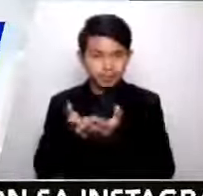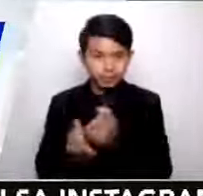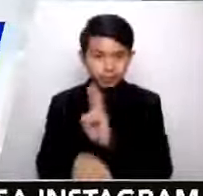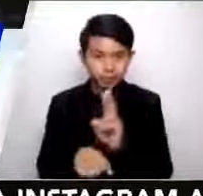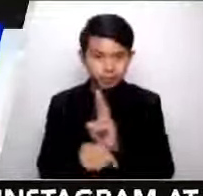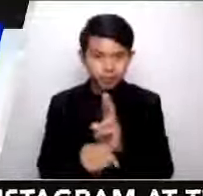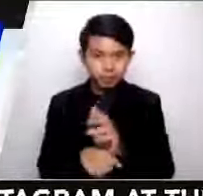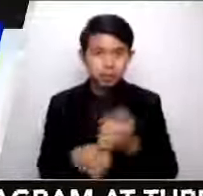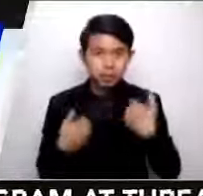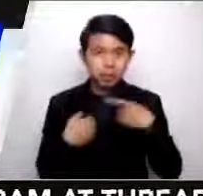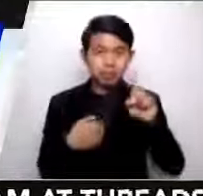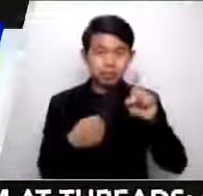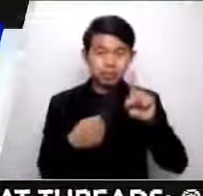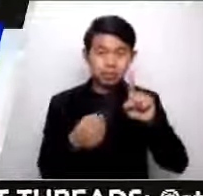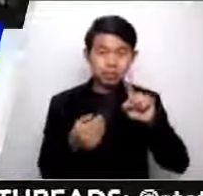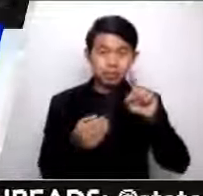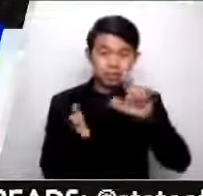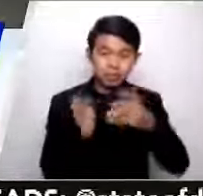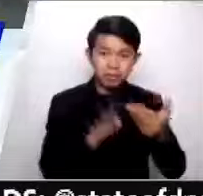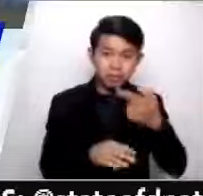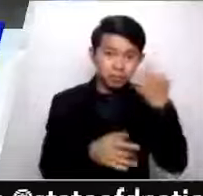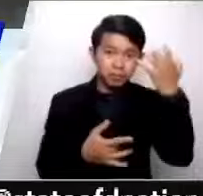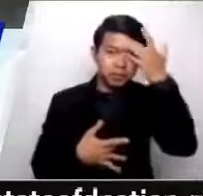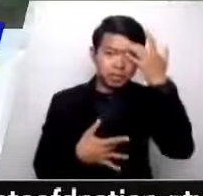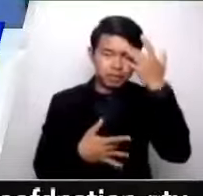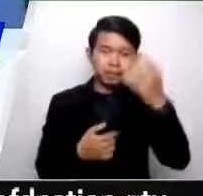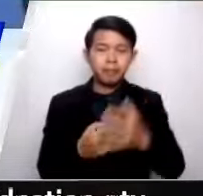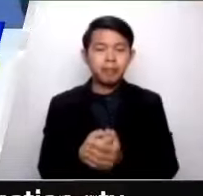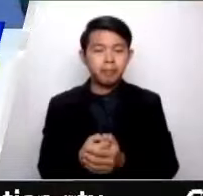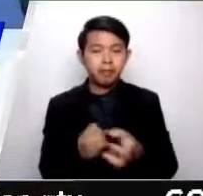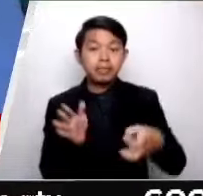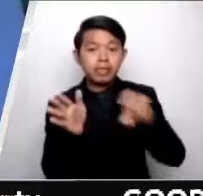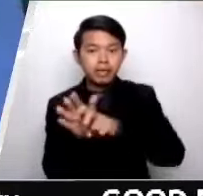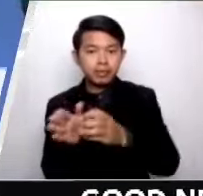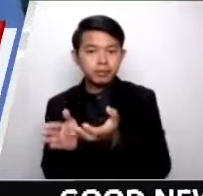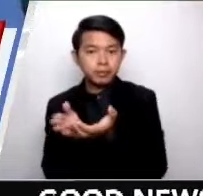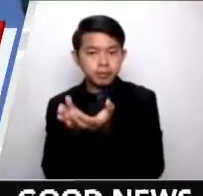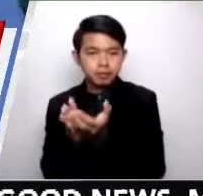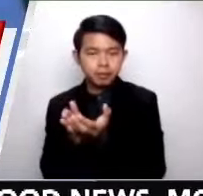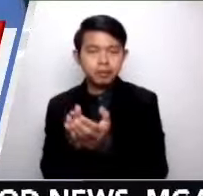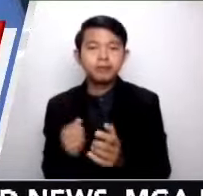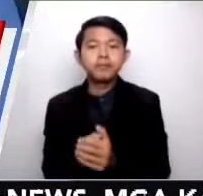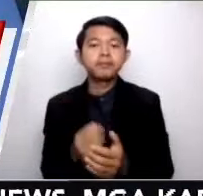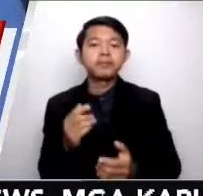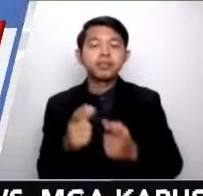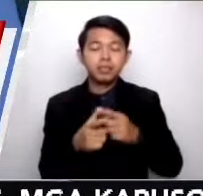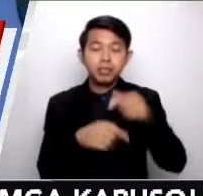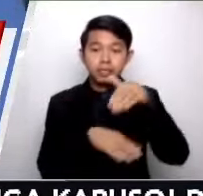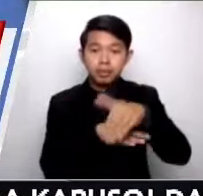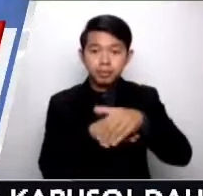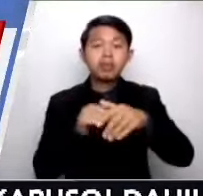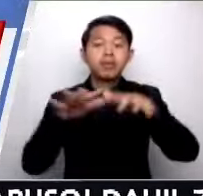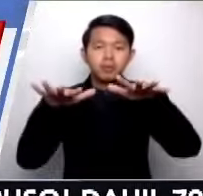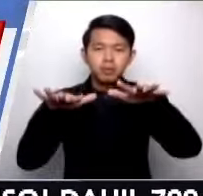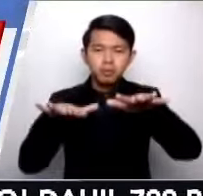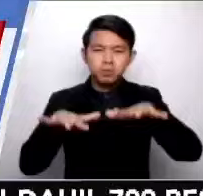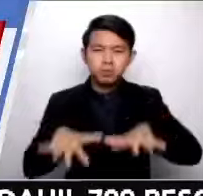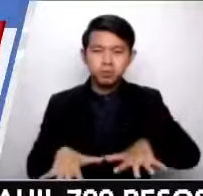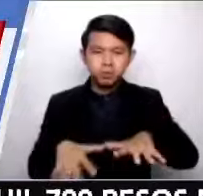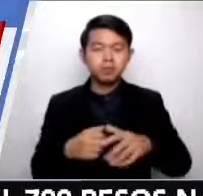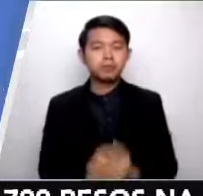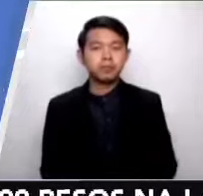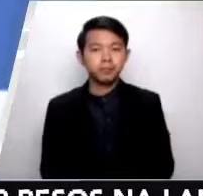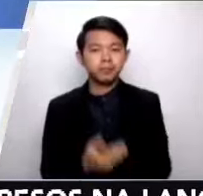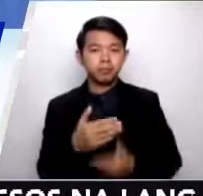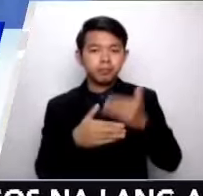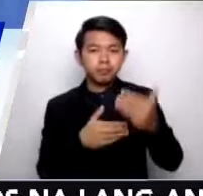sa sakit. Pagsapit ng gabi, bahagyan ang humupa ang baha. Naging catch basin itong kalakihan po nitong siyudad